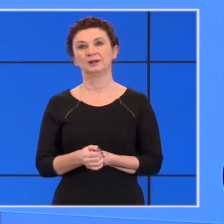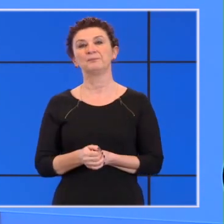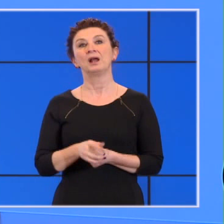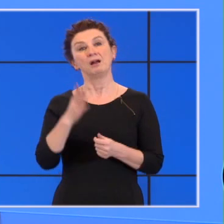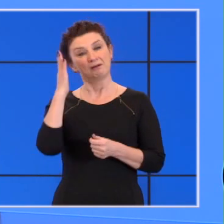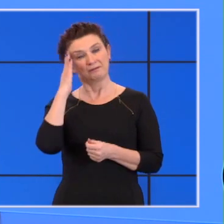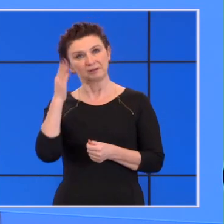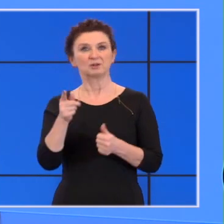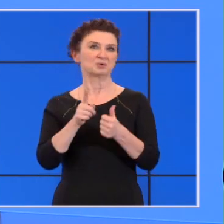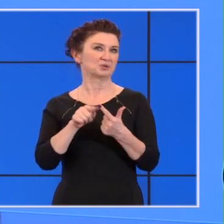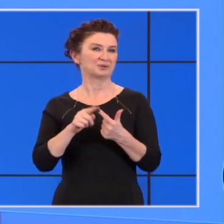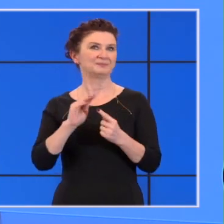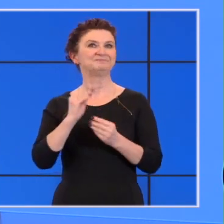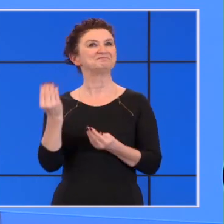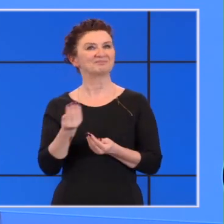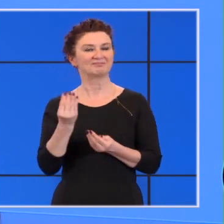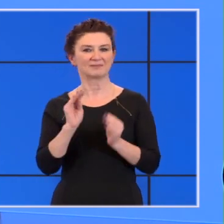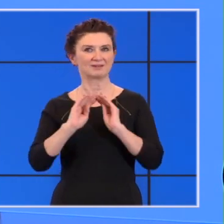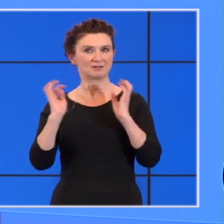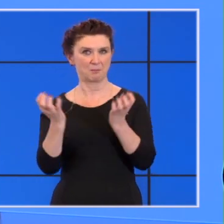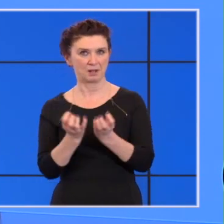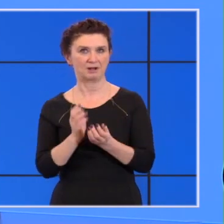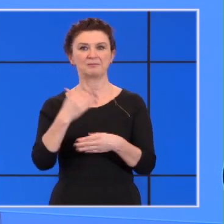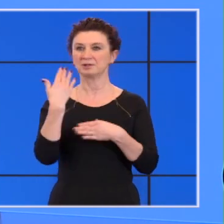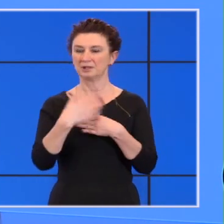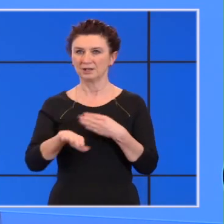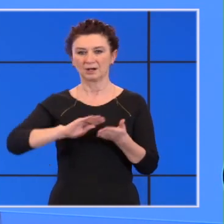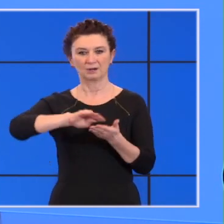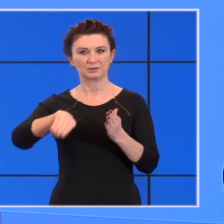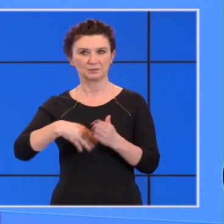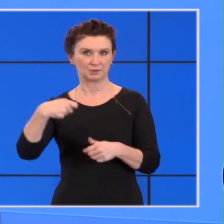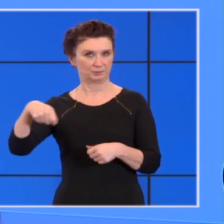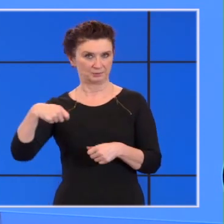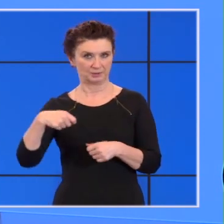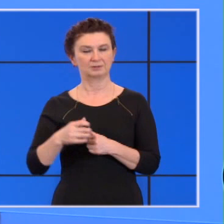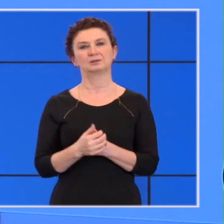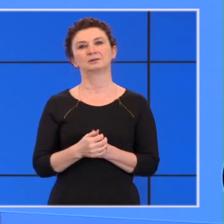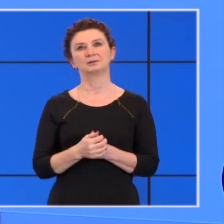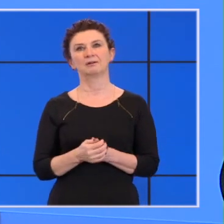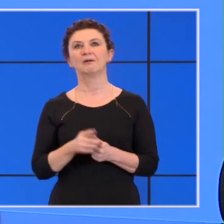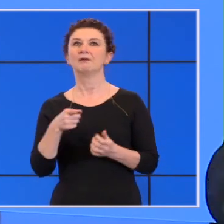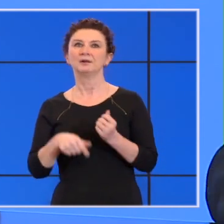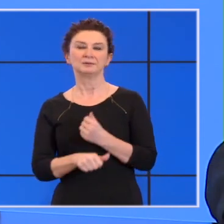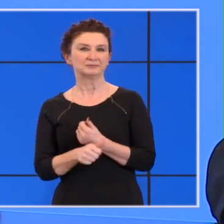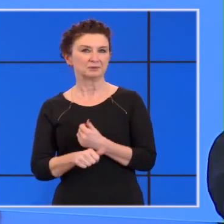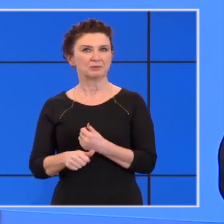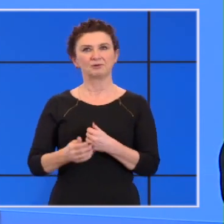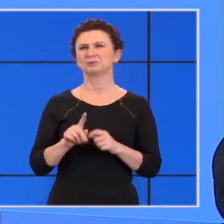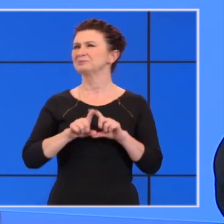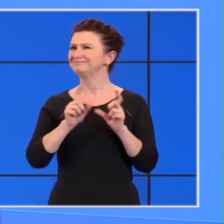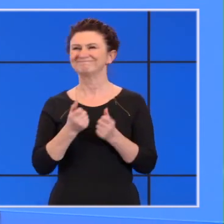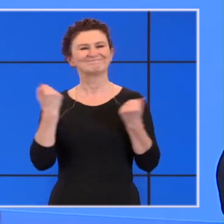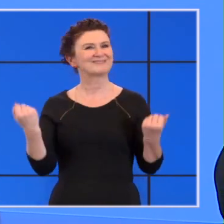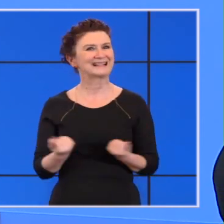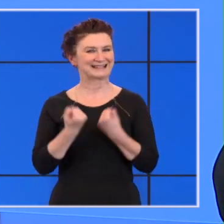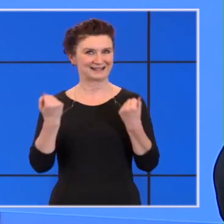prezydenta. Wtedy będzie to obowiązujące prawo. Dlatego też z całą starannością przygotowywaliśmy, używając do tego najwyższych standardów